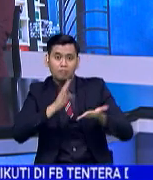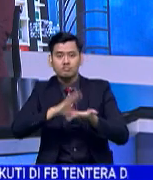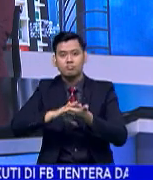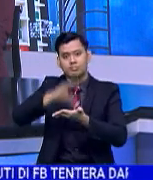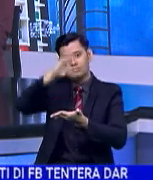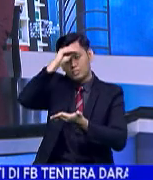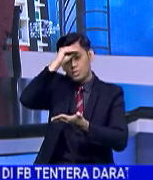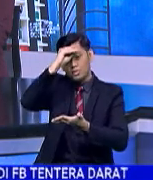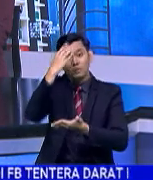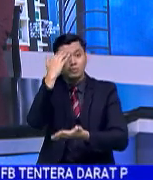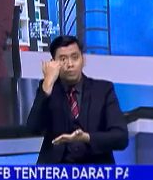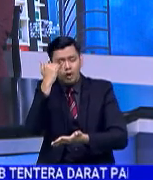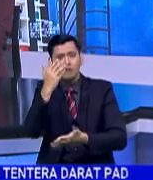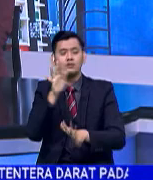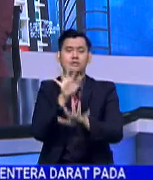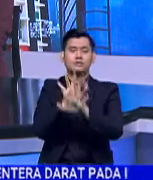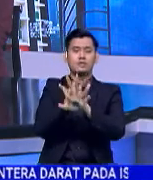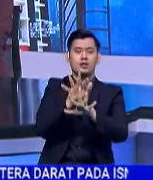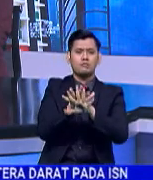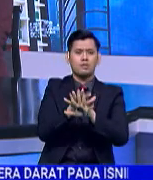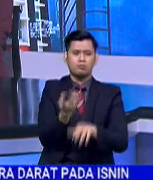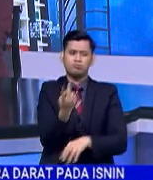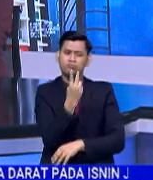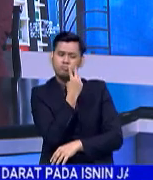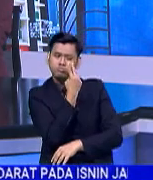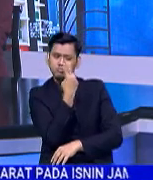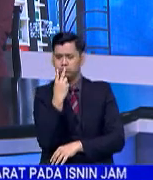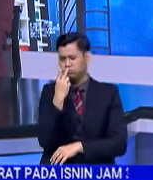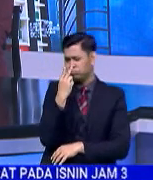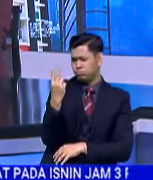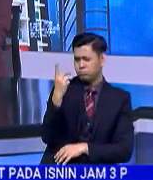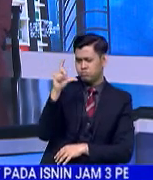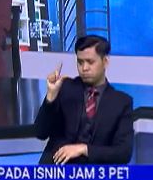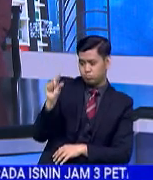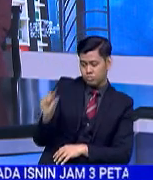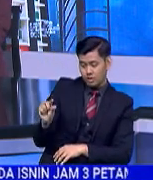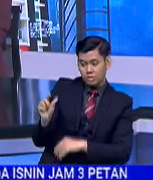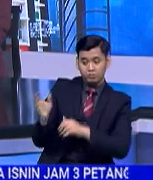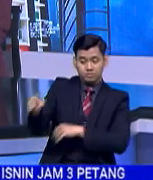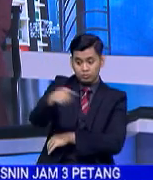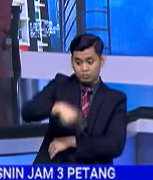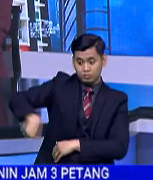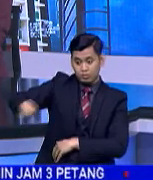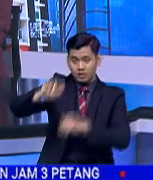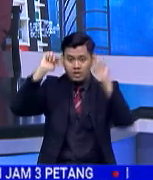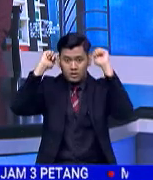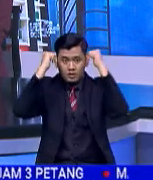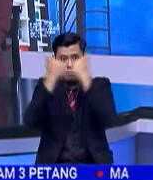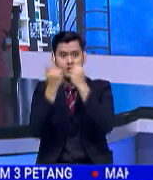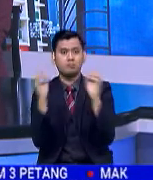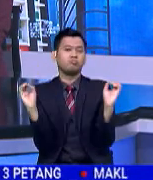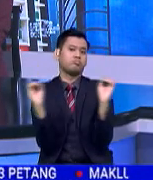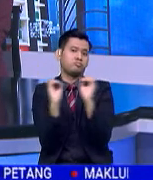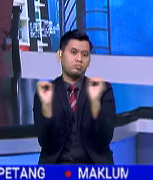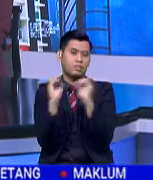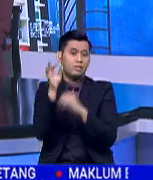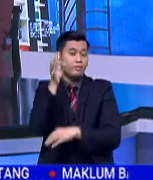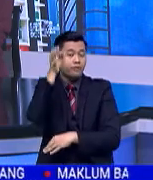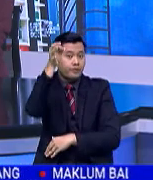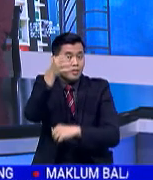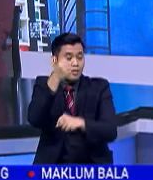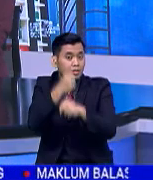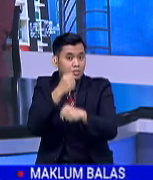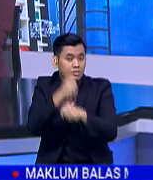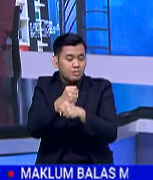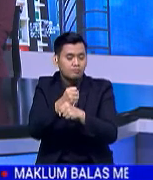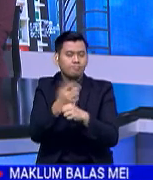pembelajaran. Ini menyebabkan ramai yang menaruh persepsi kononnya golongan autisma tidak mempunyai masa depan dan kerjaya yang